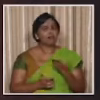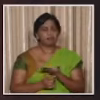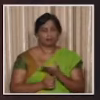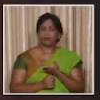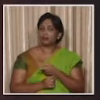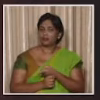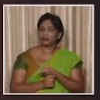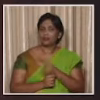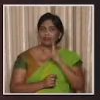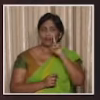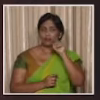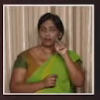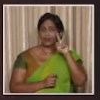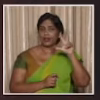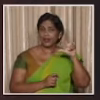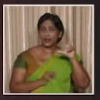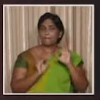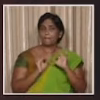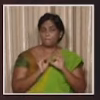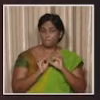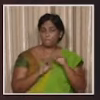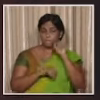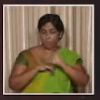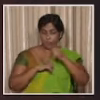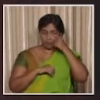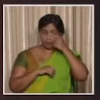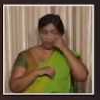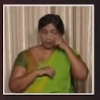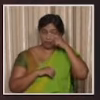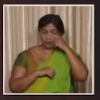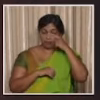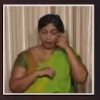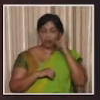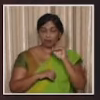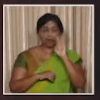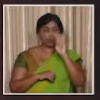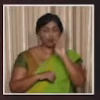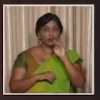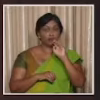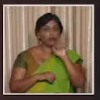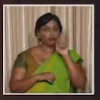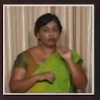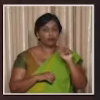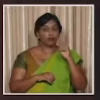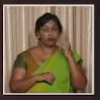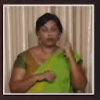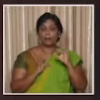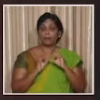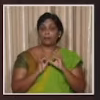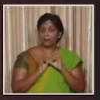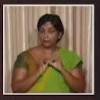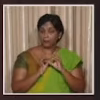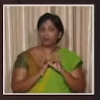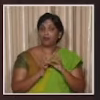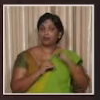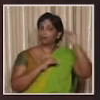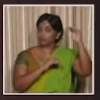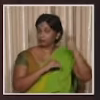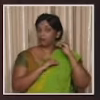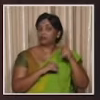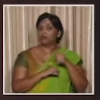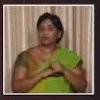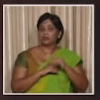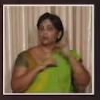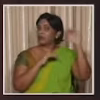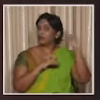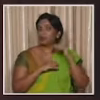ඇත්තටම 1.8 බිලියන් තමයි ඒගොල්ලන්ගේ ප්ලෑන් එක තියෙන්නේ හැබැයි 14.2 බිලියන් සාමාන්‍යයෙන් අපි ඉම්පෝට් කරන්න යනවා මේක